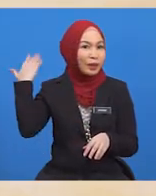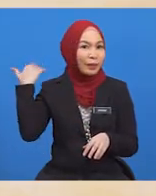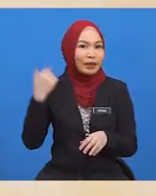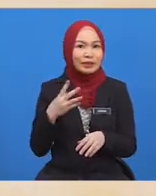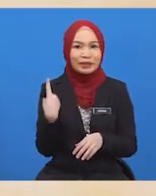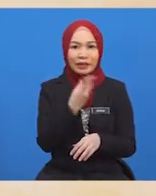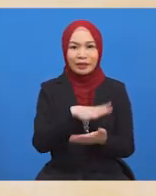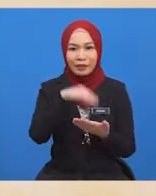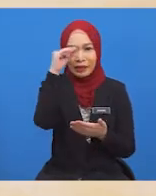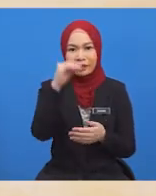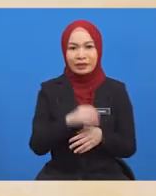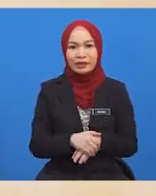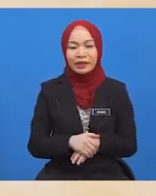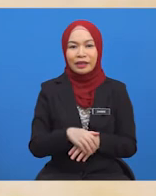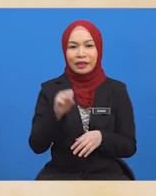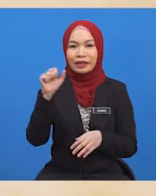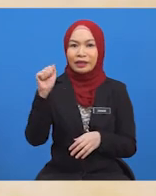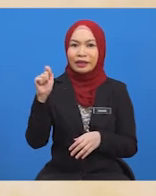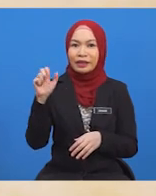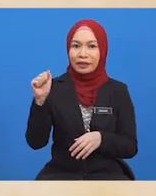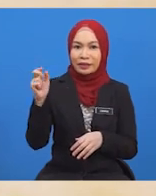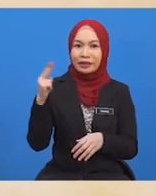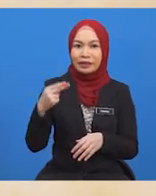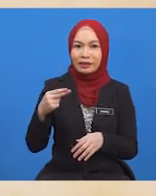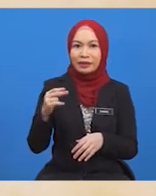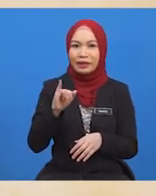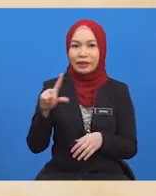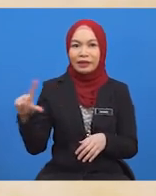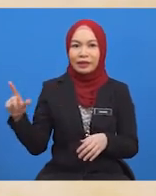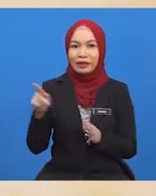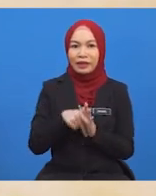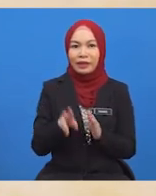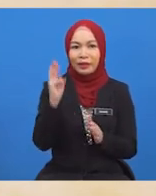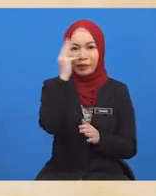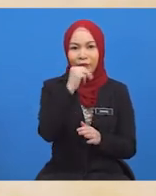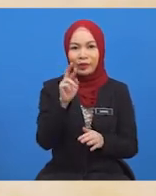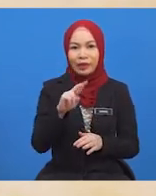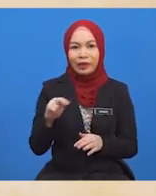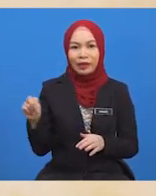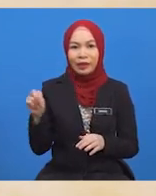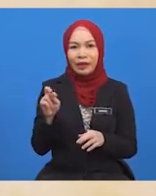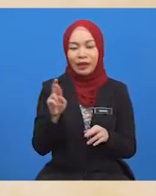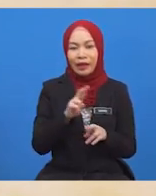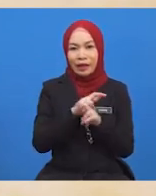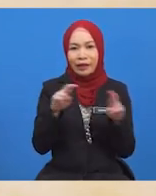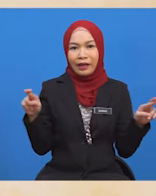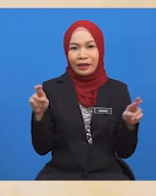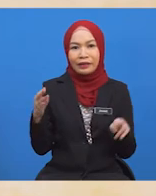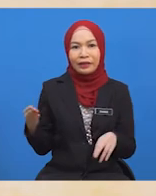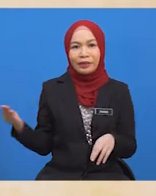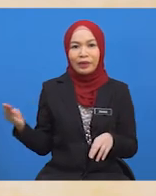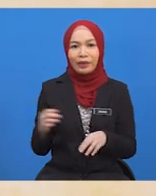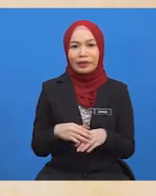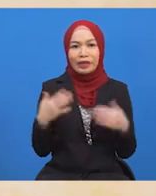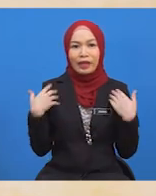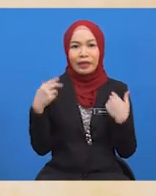Sata ialah permukaan rata suatu objek. Terdapat tiga jenis sata, iaitu pertama, sata